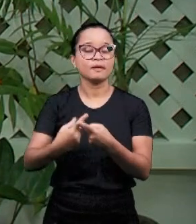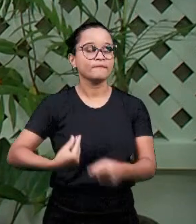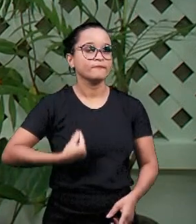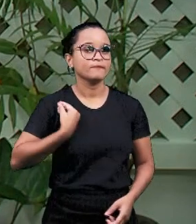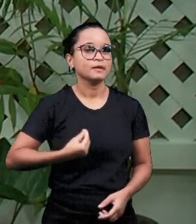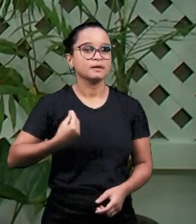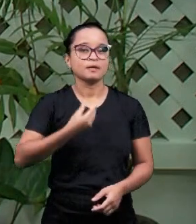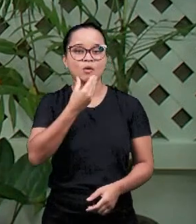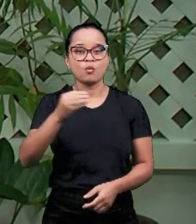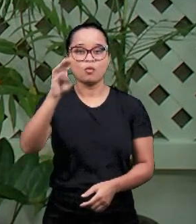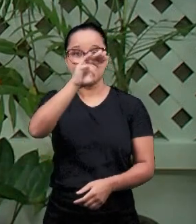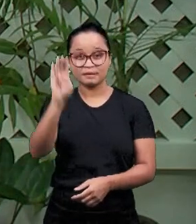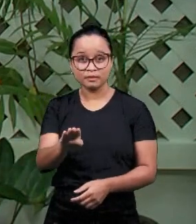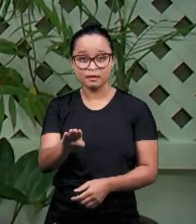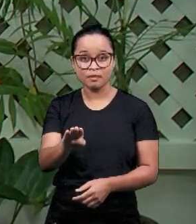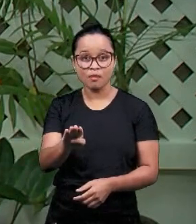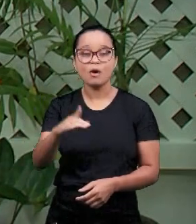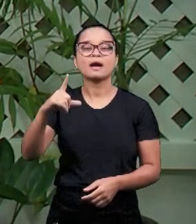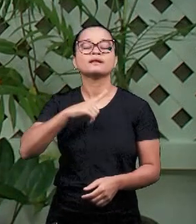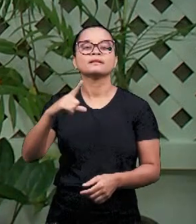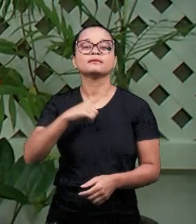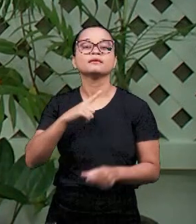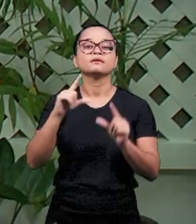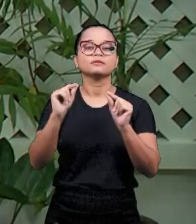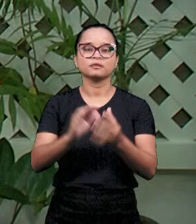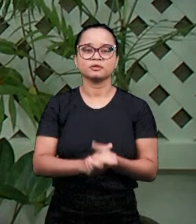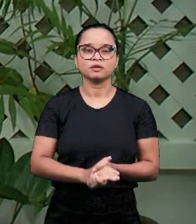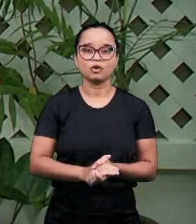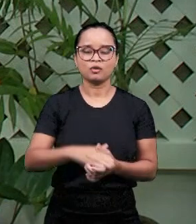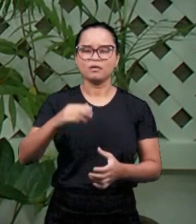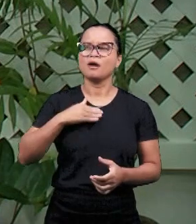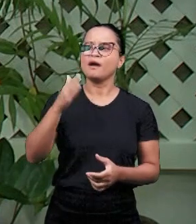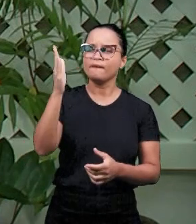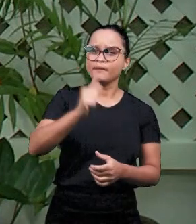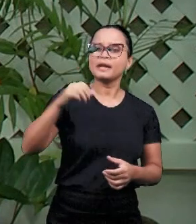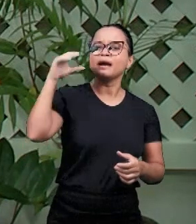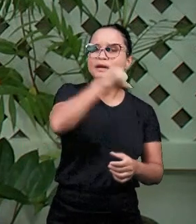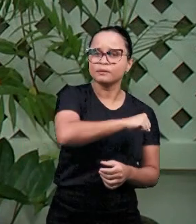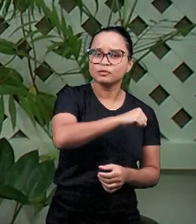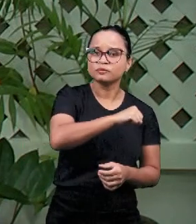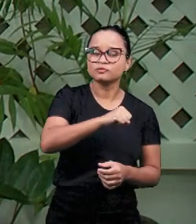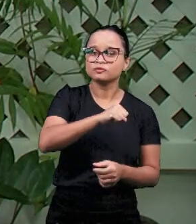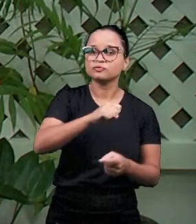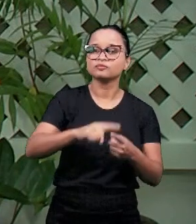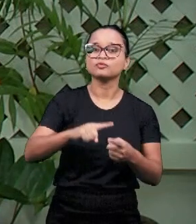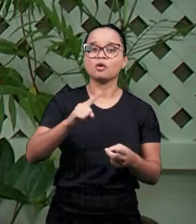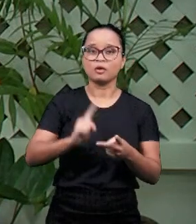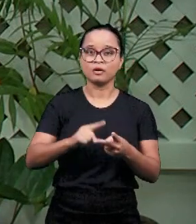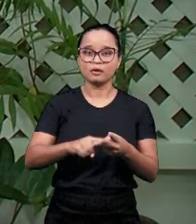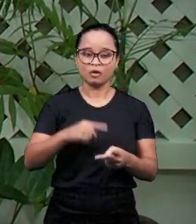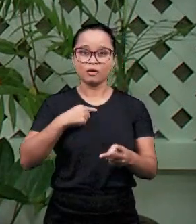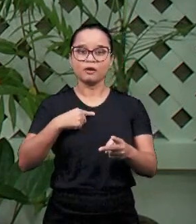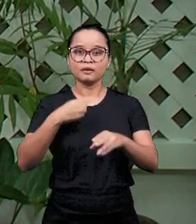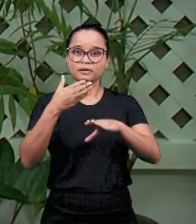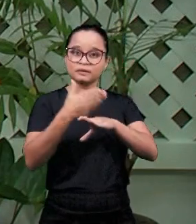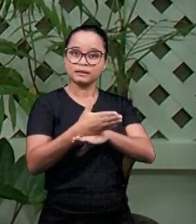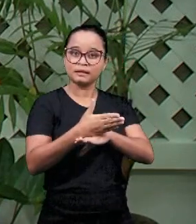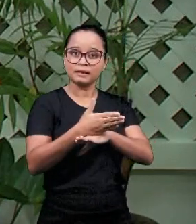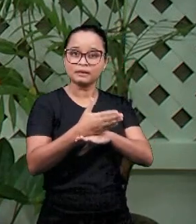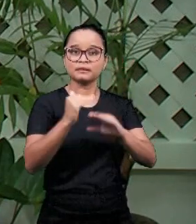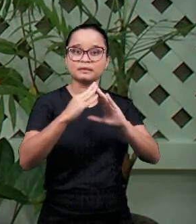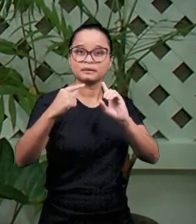de Zachée, nous avons vu l'élection des 100 vides. L'appel, il faut que je reste chez